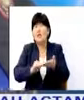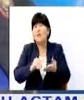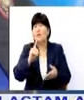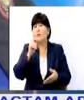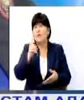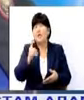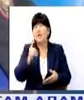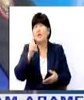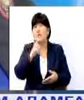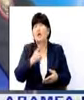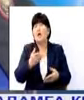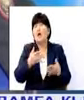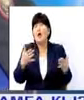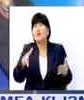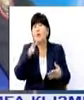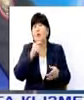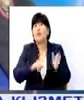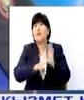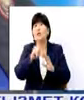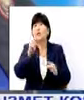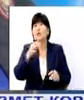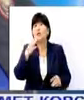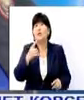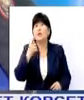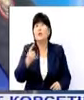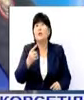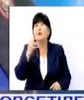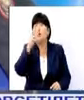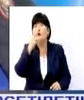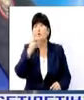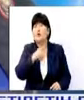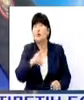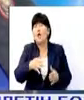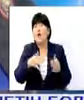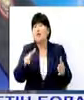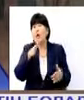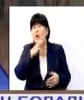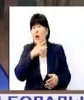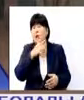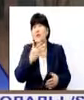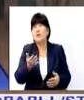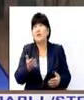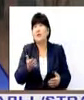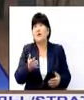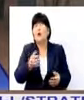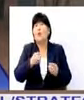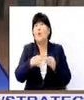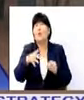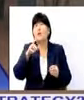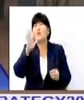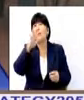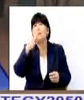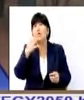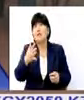жылдан аса уақыттан кейін келген 141, 3 жылдан аса уақыттан 15, 5